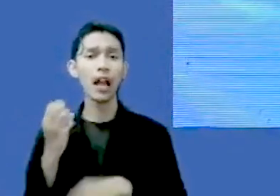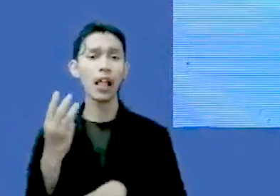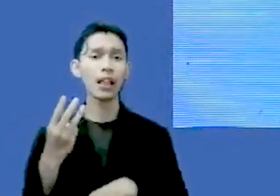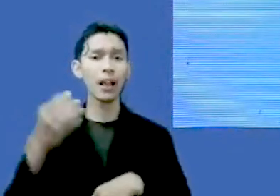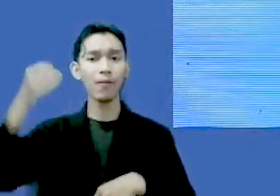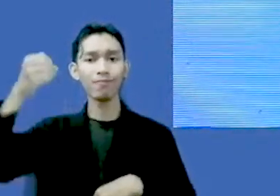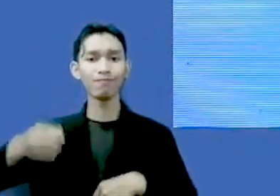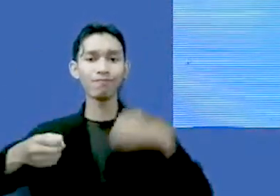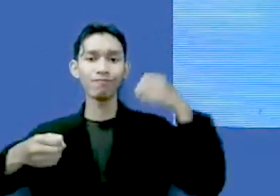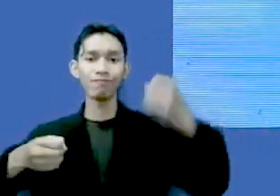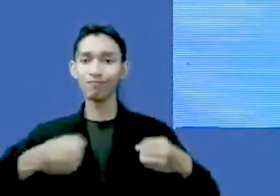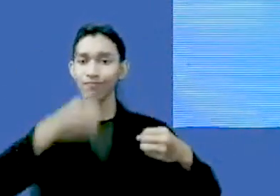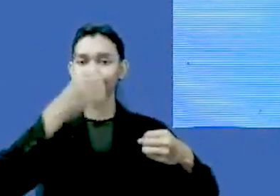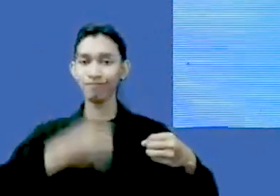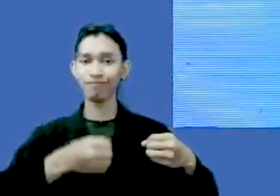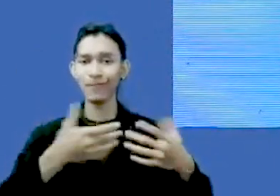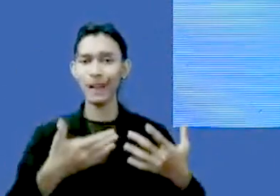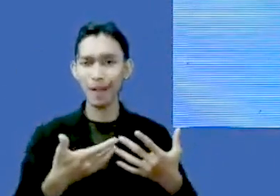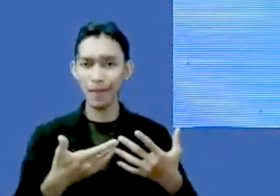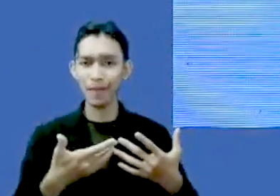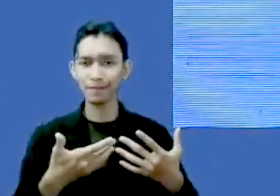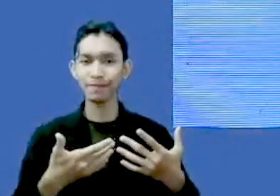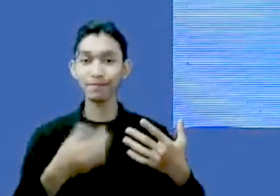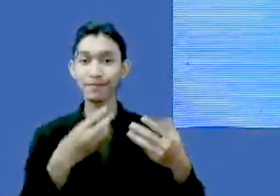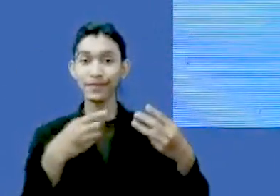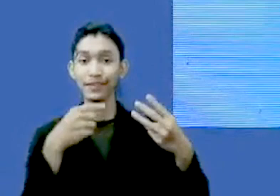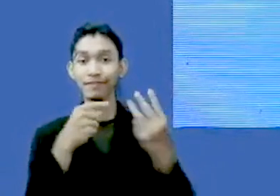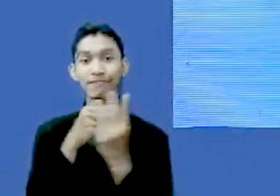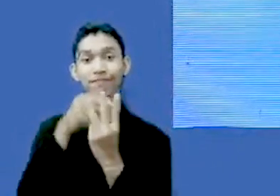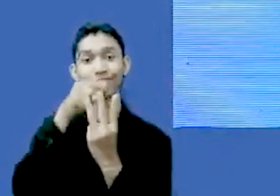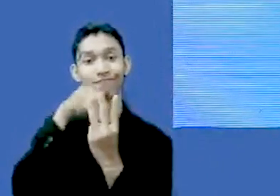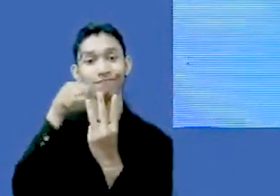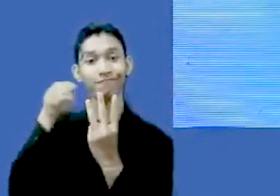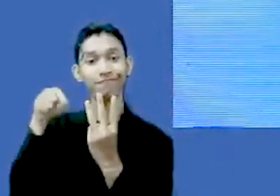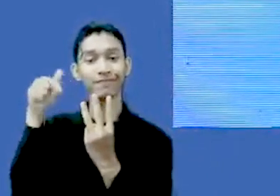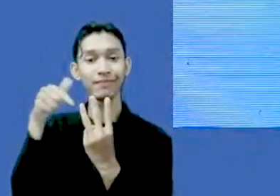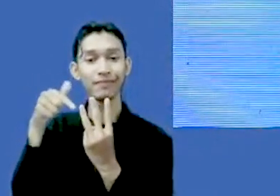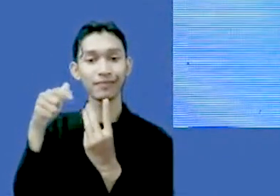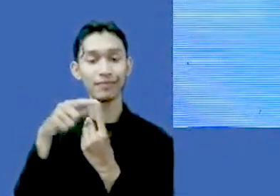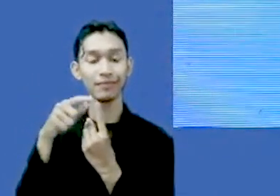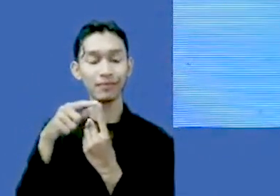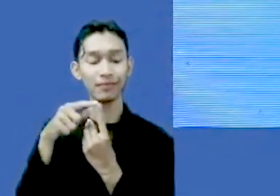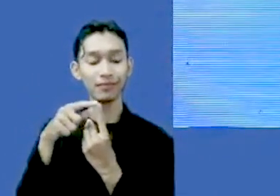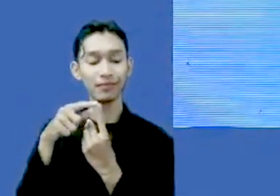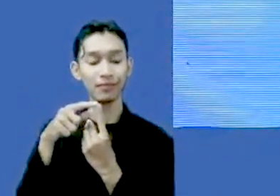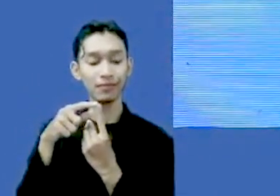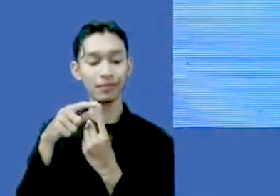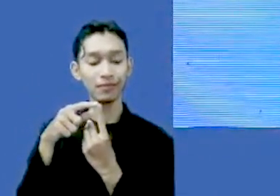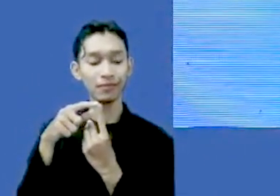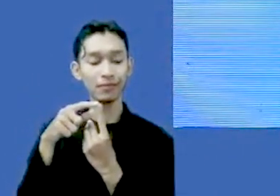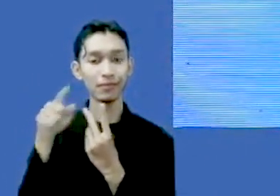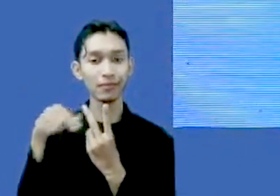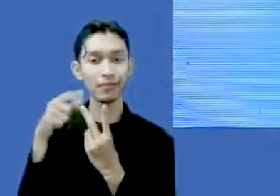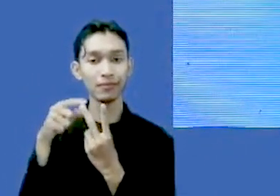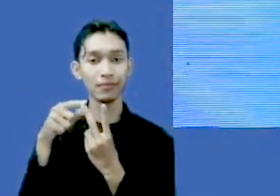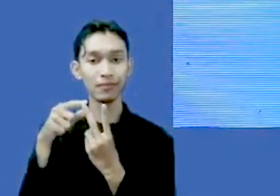untuk mengukur kecakapan digital tiga pilarnya yang pertama adalah digital litersi yang kedua